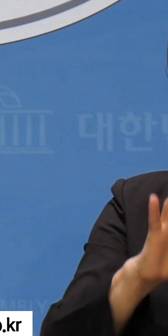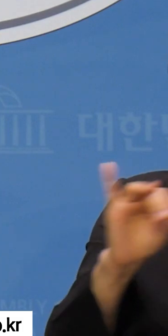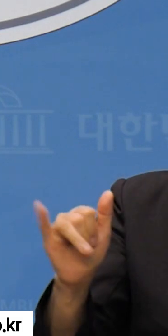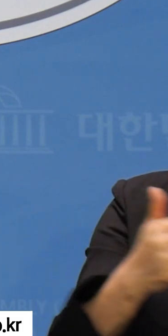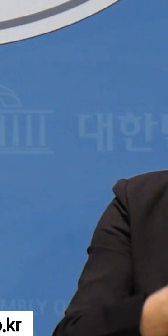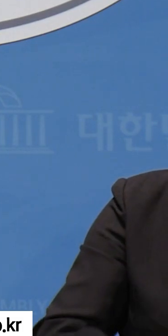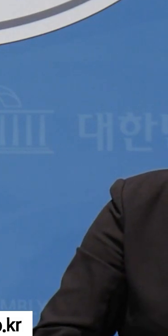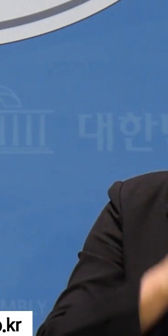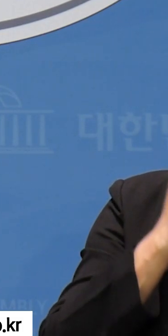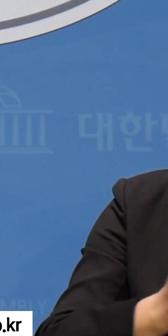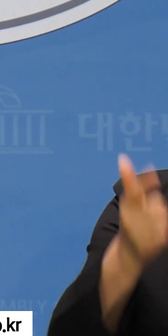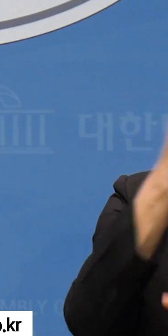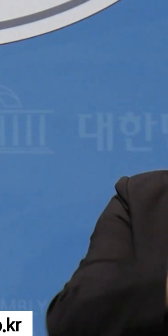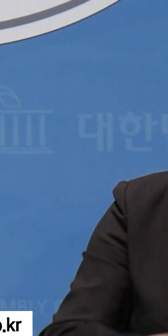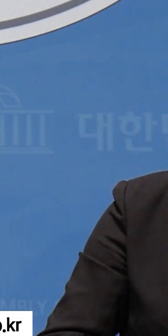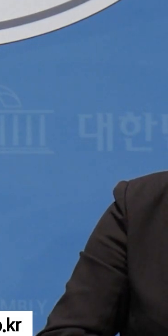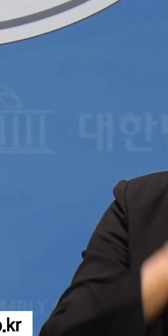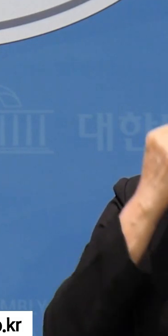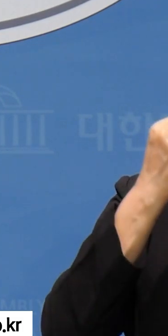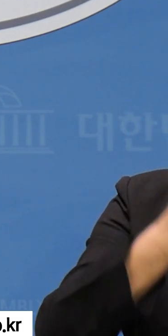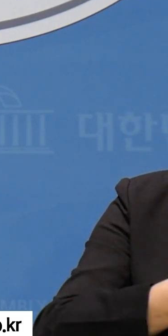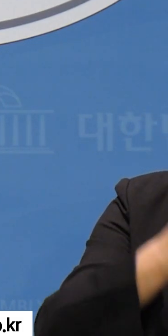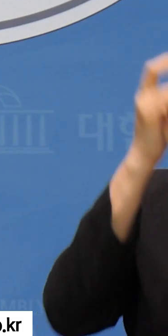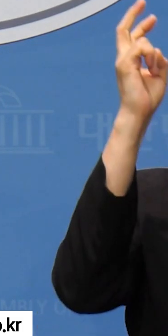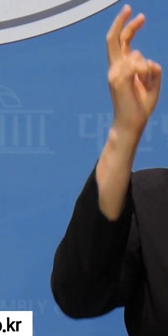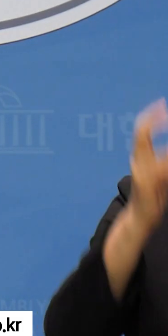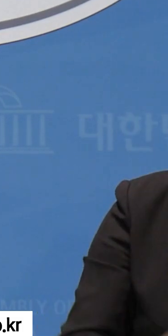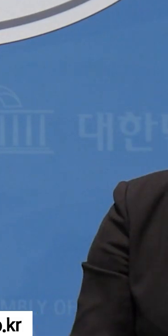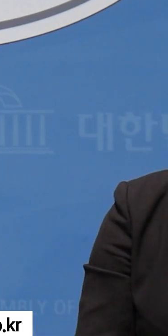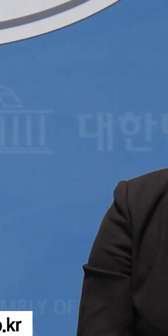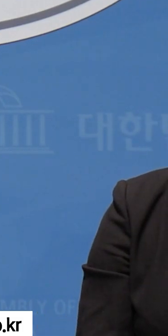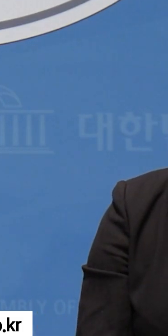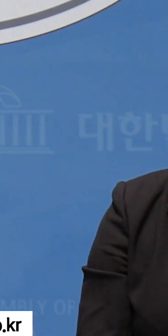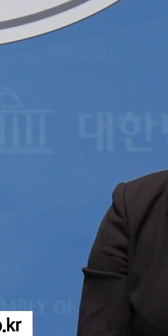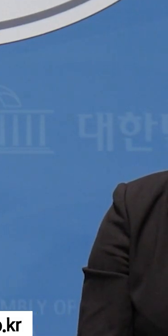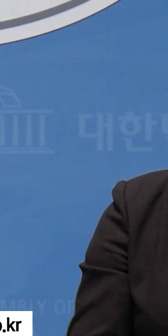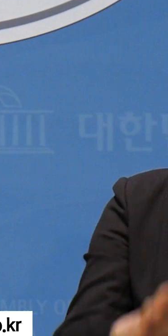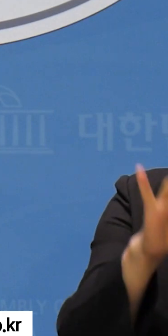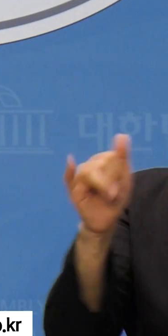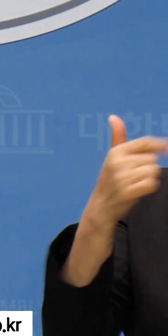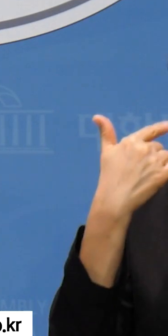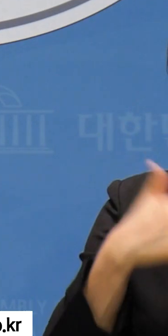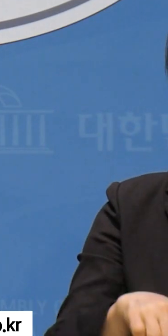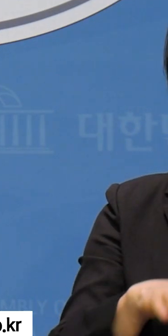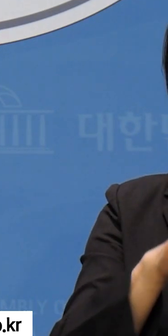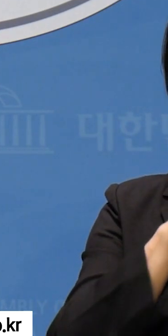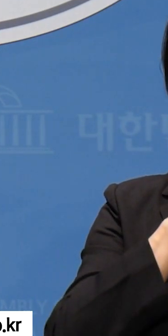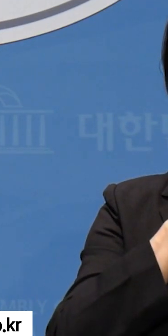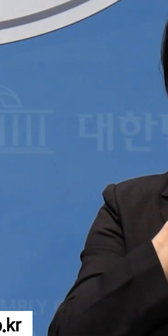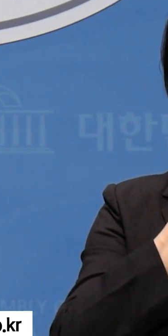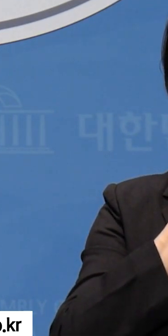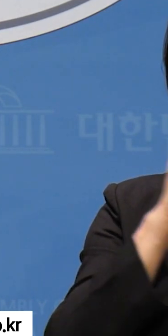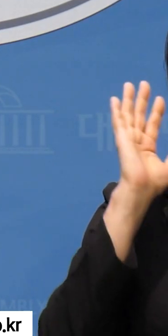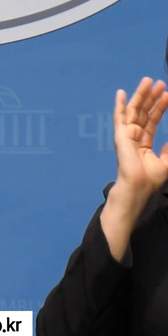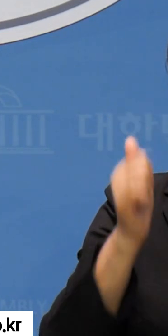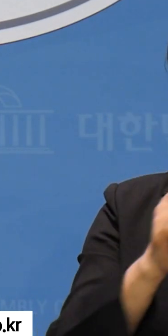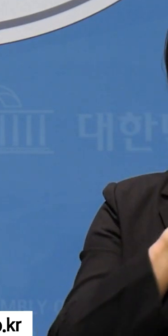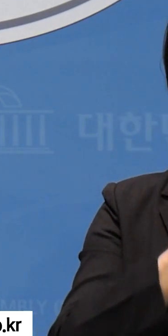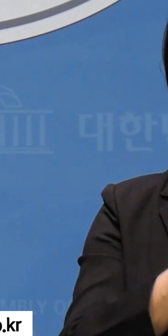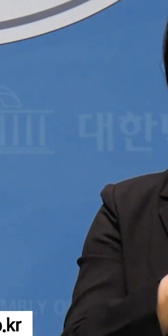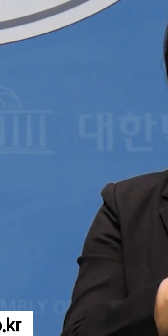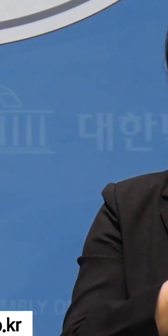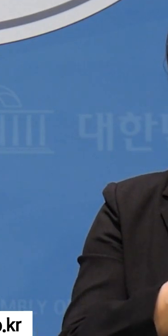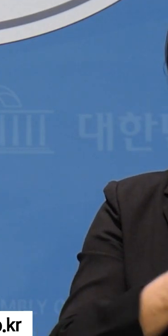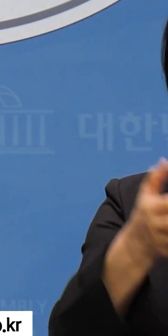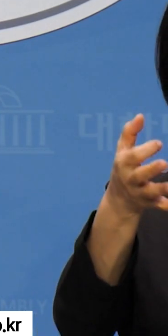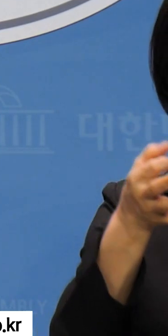국민들을 더욱 화나게 할 작정입니까? 국민은 늘 무조건 옳다던 대통령이